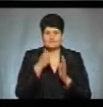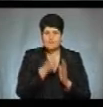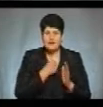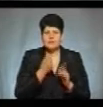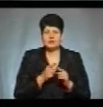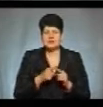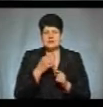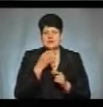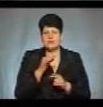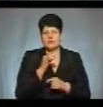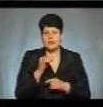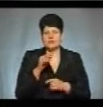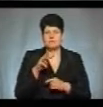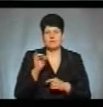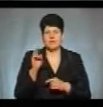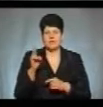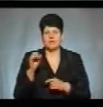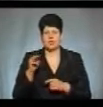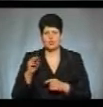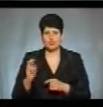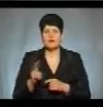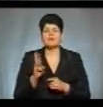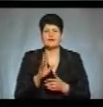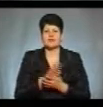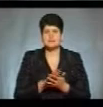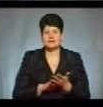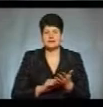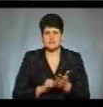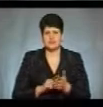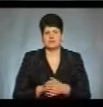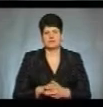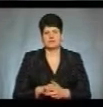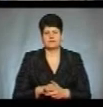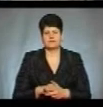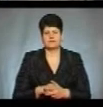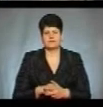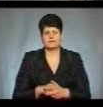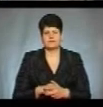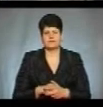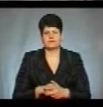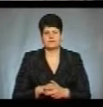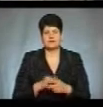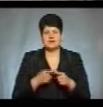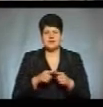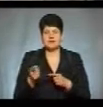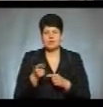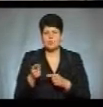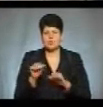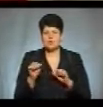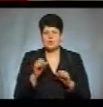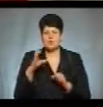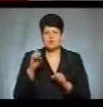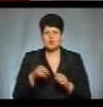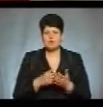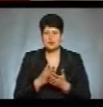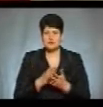соцполітики Уляна Микитюк. Як написати заяву на таку допомогу, знає Богдана Сарабун. Це Тернопільське управління